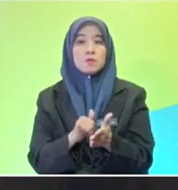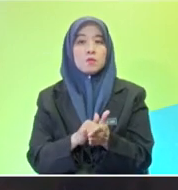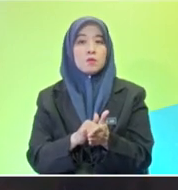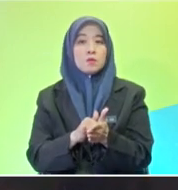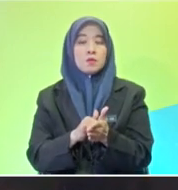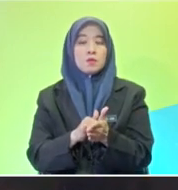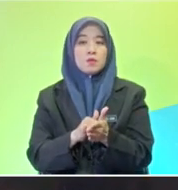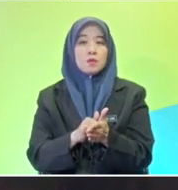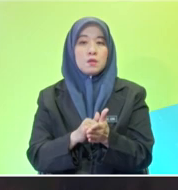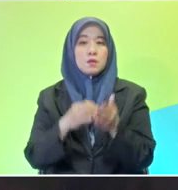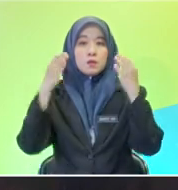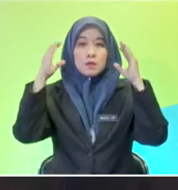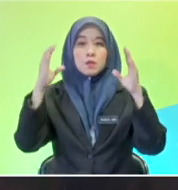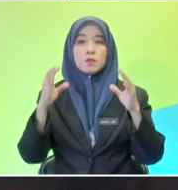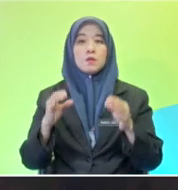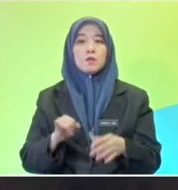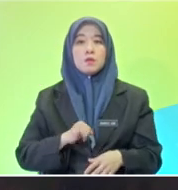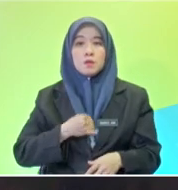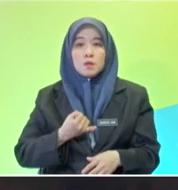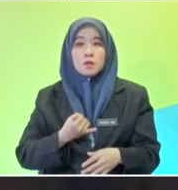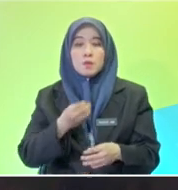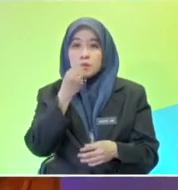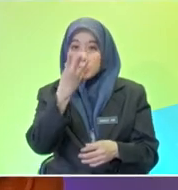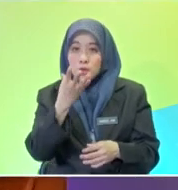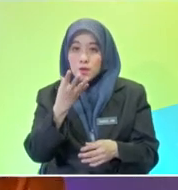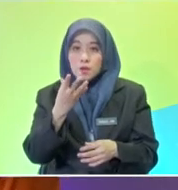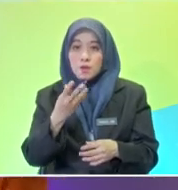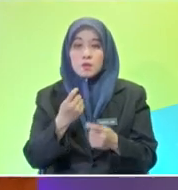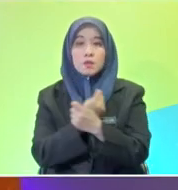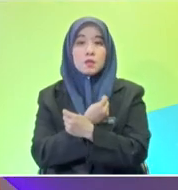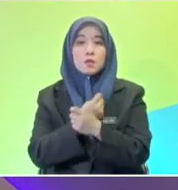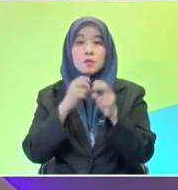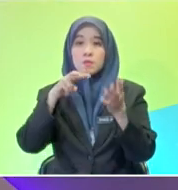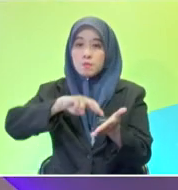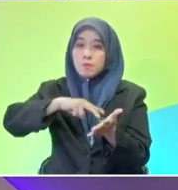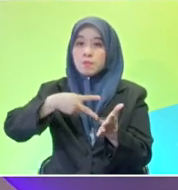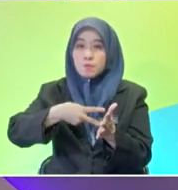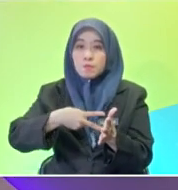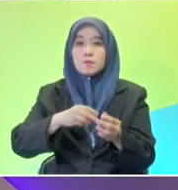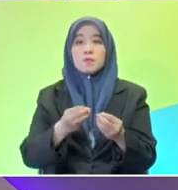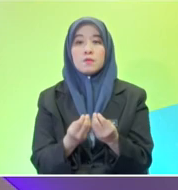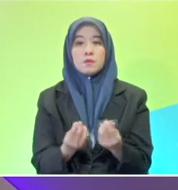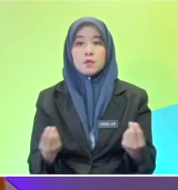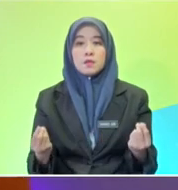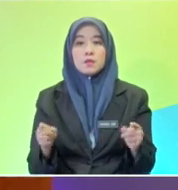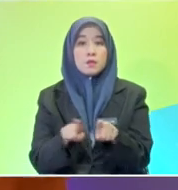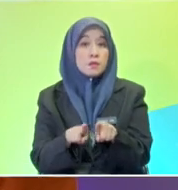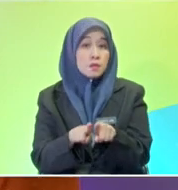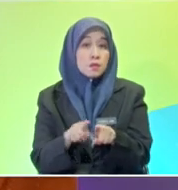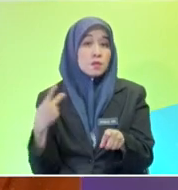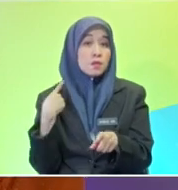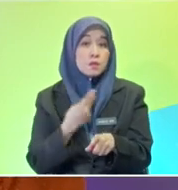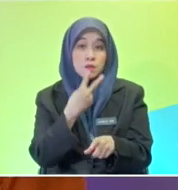saya ingin menerangkan tentang maksud tanah. Jadi sama-sama kita